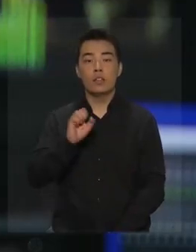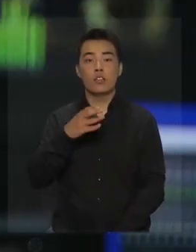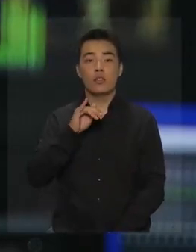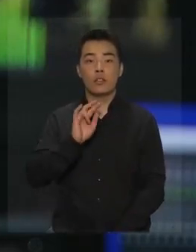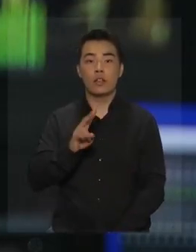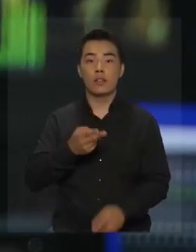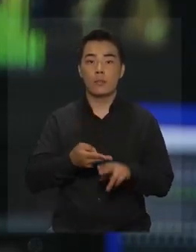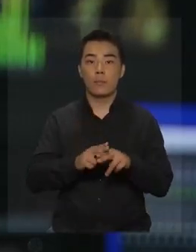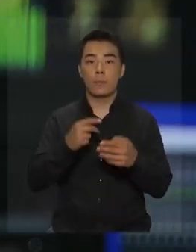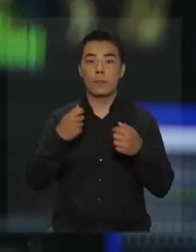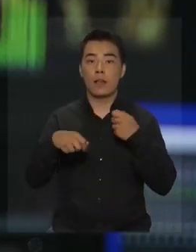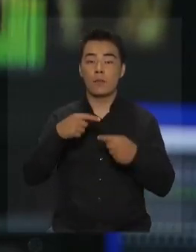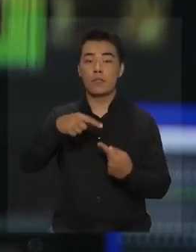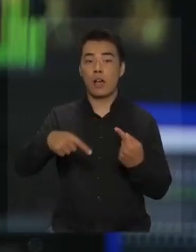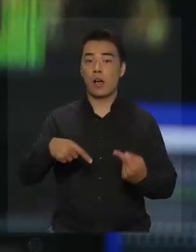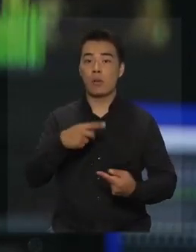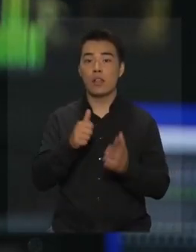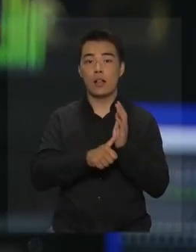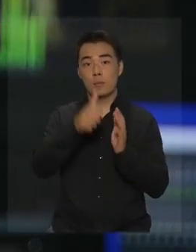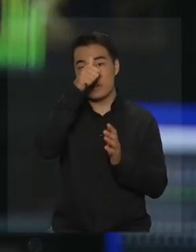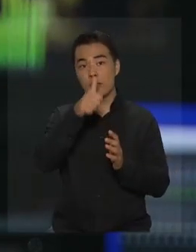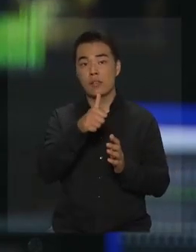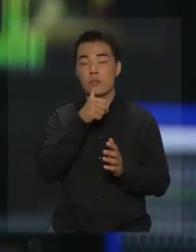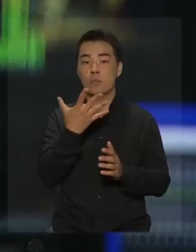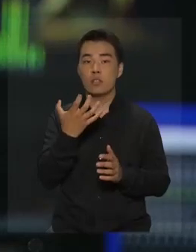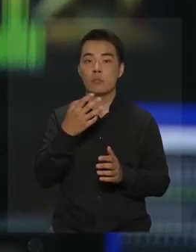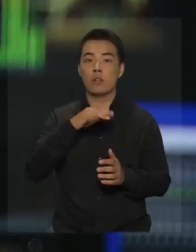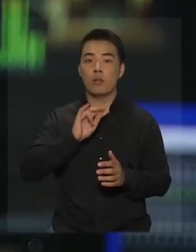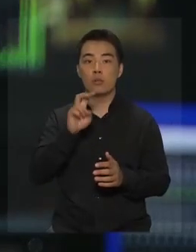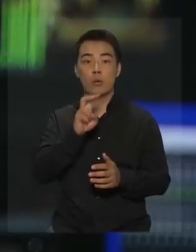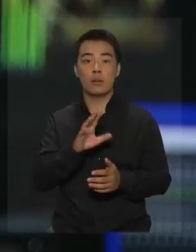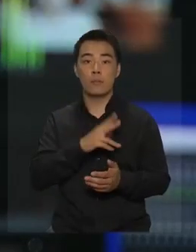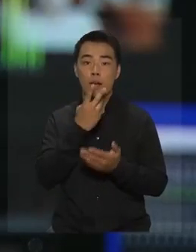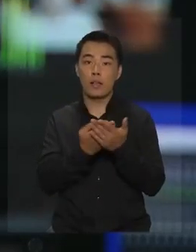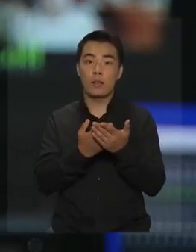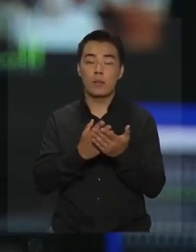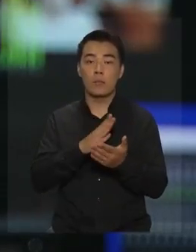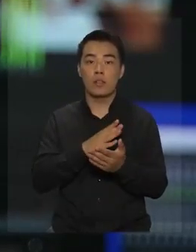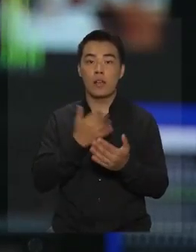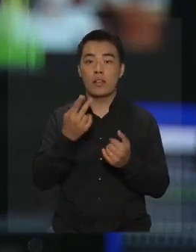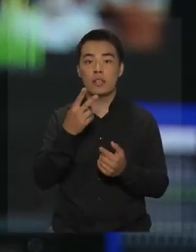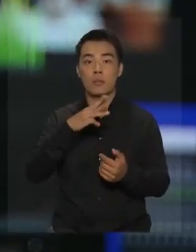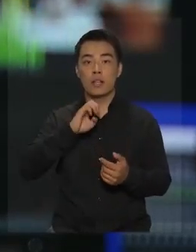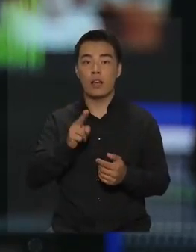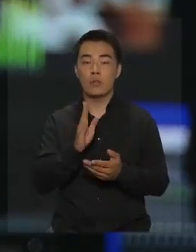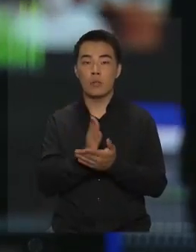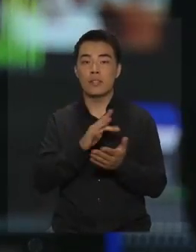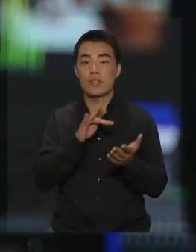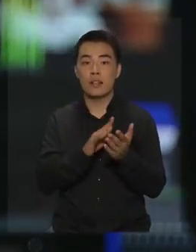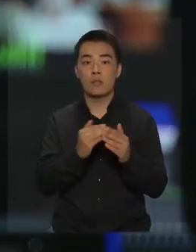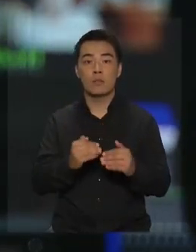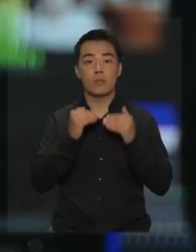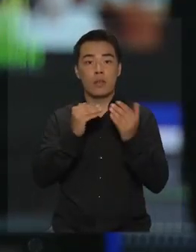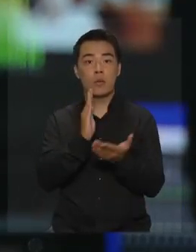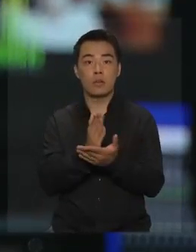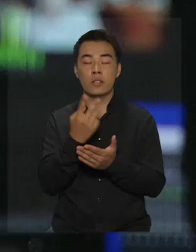Тәжікстанмен арадағы сауда айналым 6 айда 500 миллион доллардан асты. Меже 2 миллиард доллардан арттыру. Бұл туралы екі